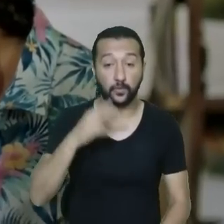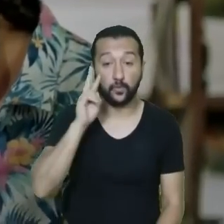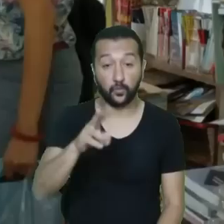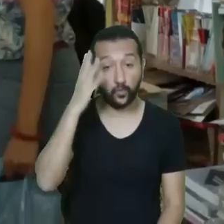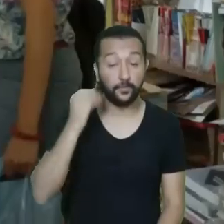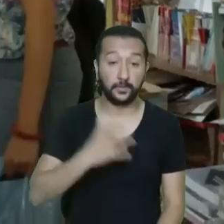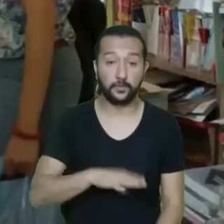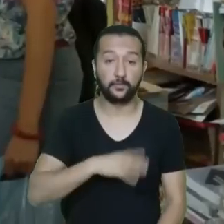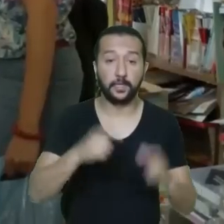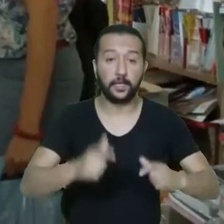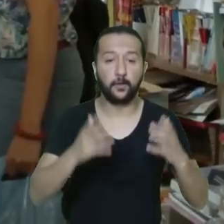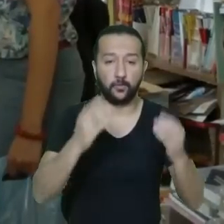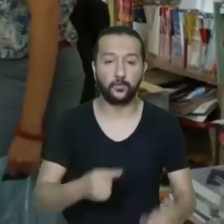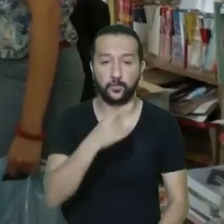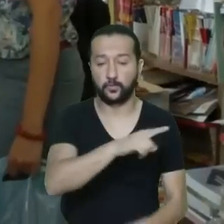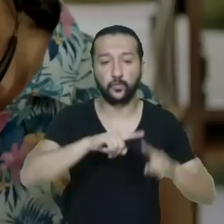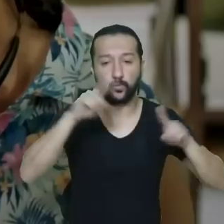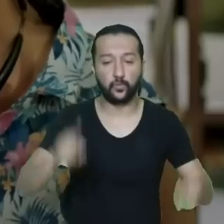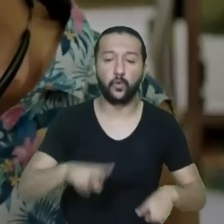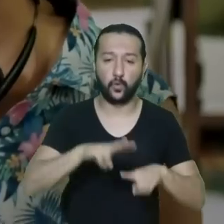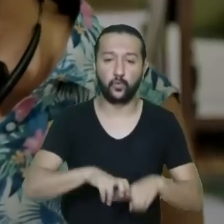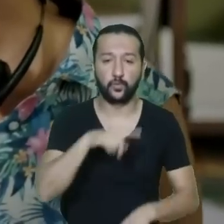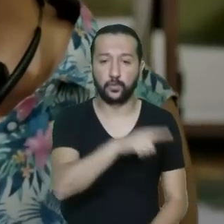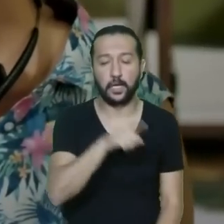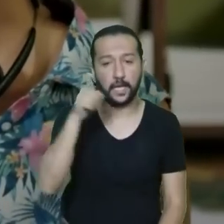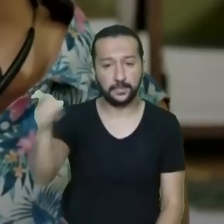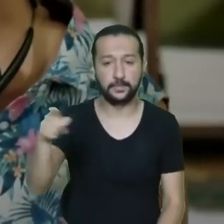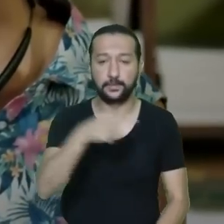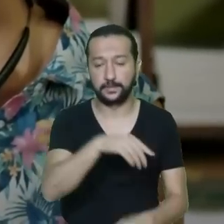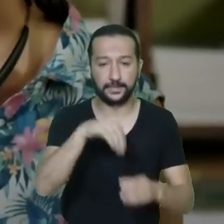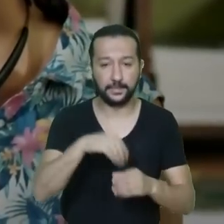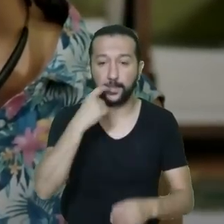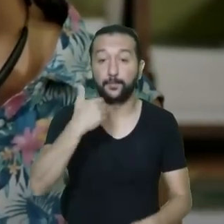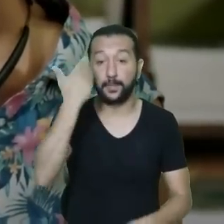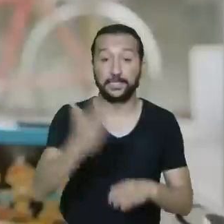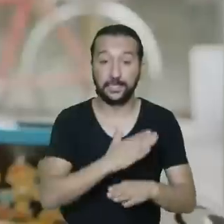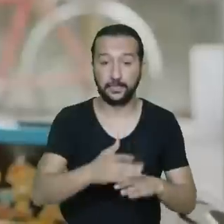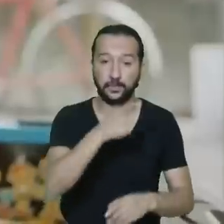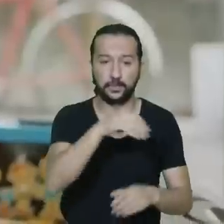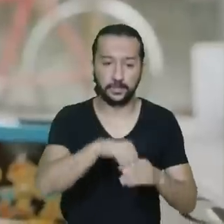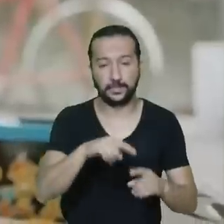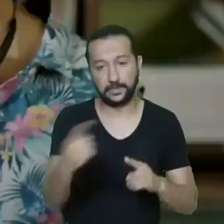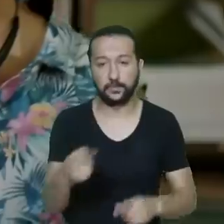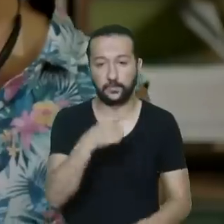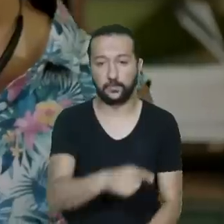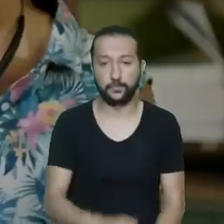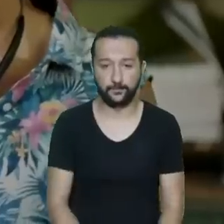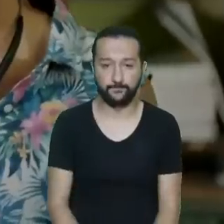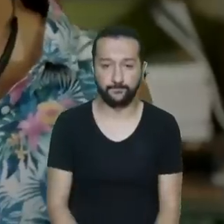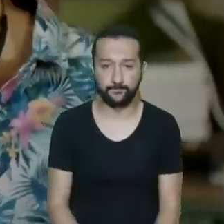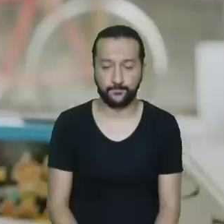öğrenmek istiyorum. Nerede duracak canım? Dükkanda oturuyordur. Aşağıda sayılmaz bir yerde eşya yok mu? O FM'in hemen altında.